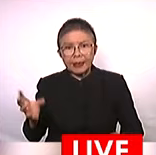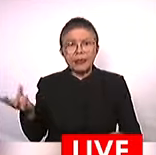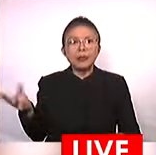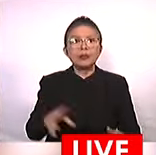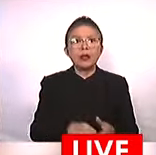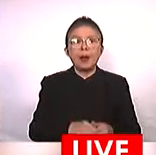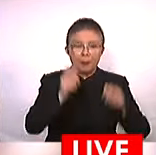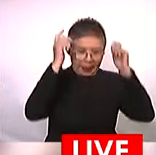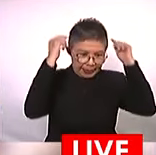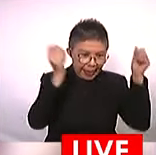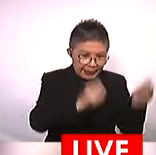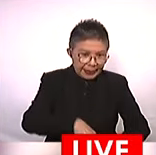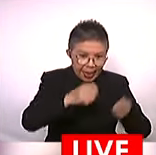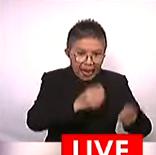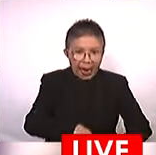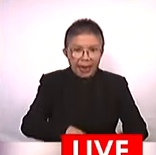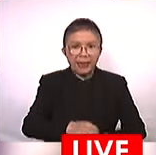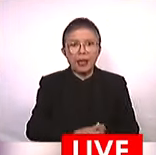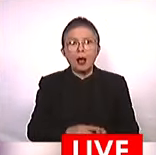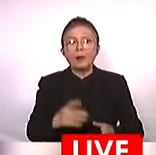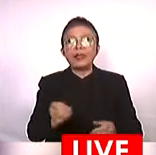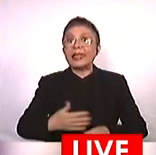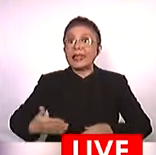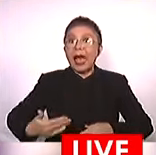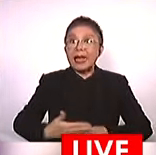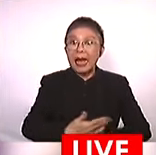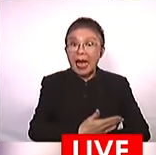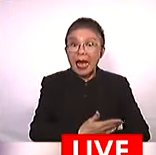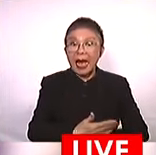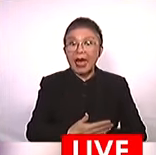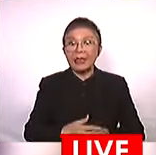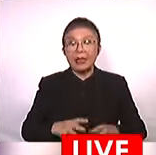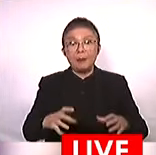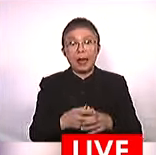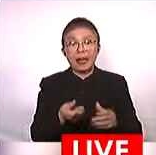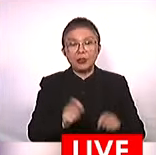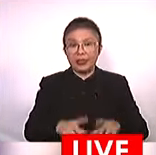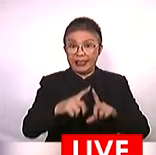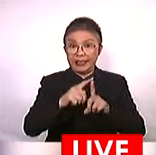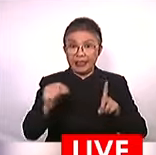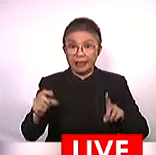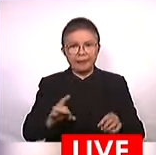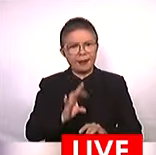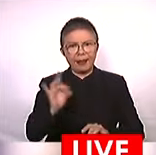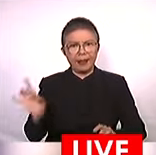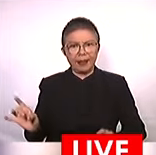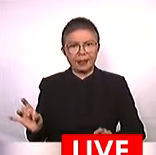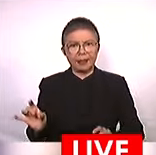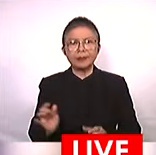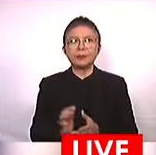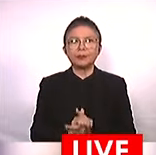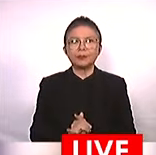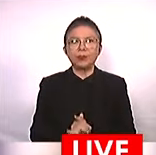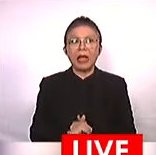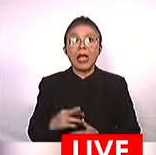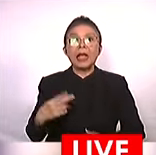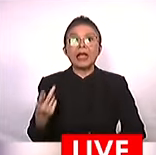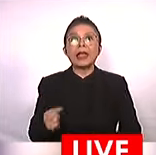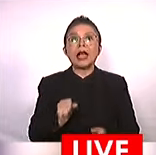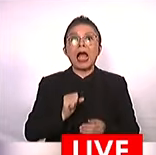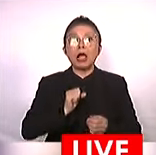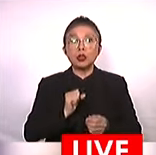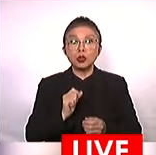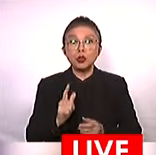hilirisasi pertanian hilirisasi perikanan hilirisasi digital dan lain-lain kita